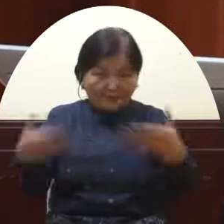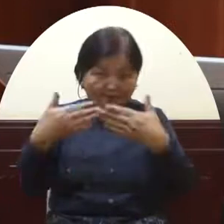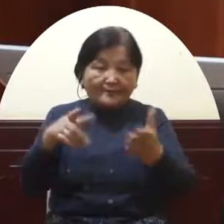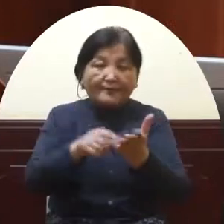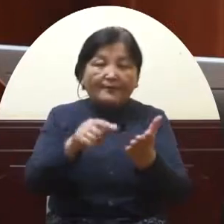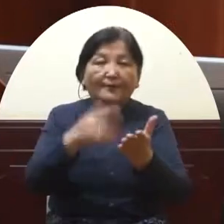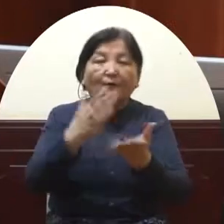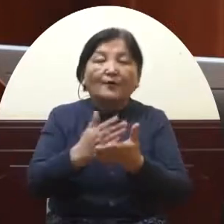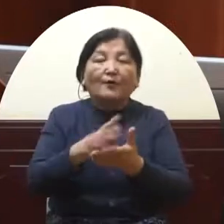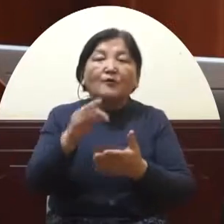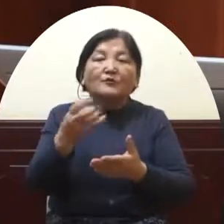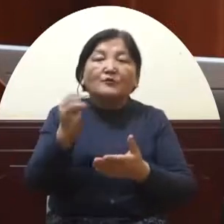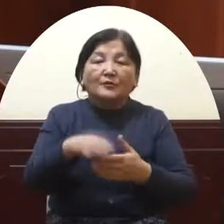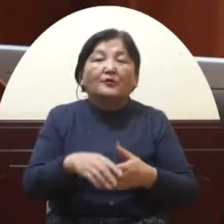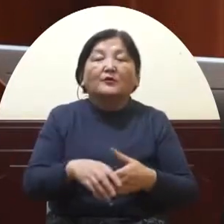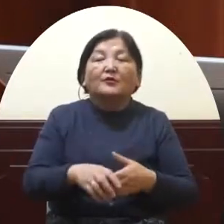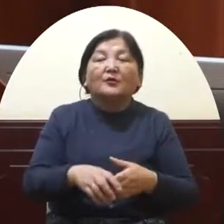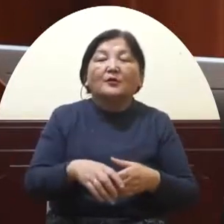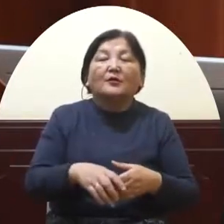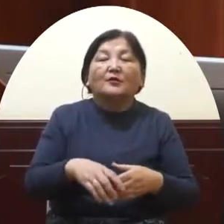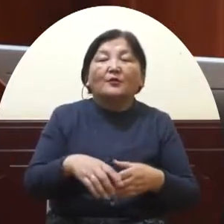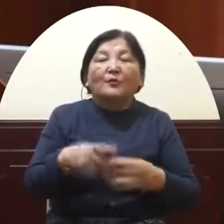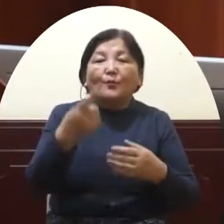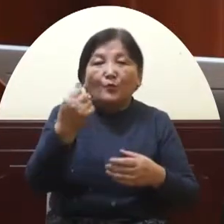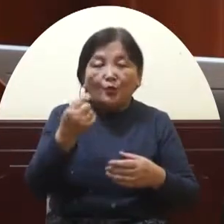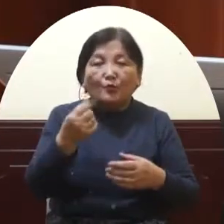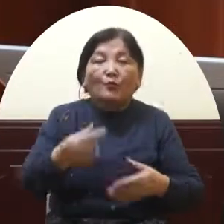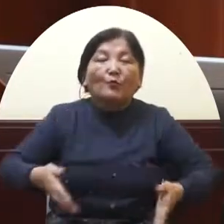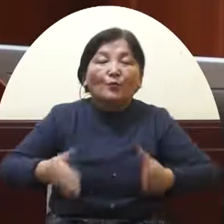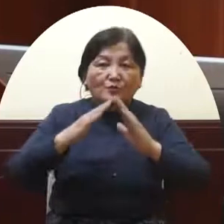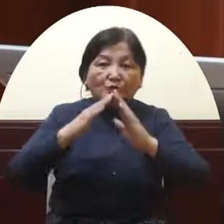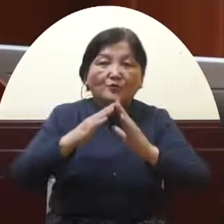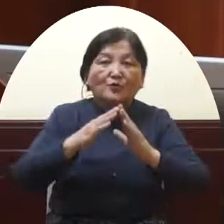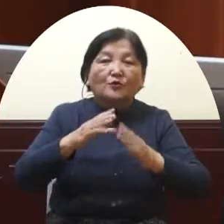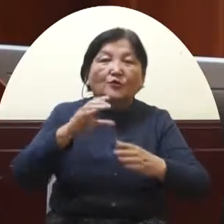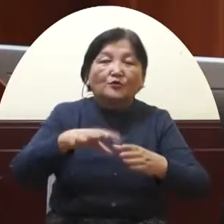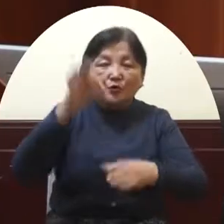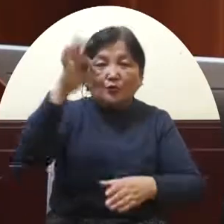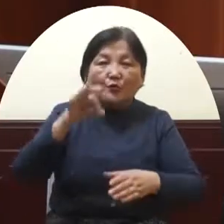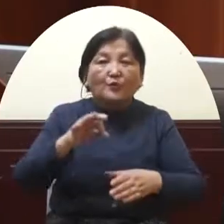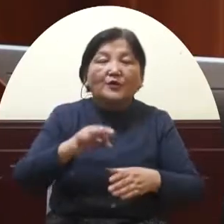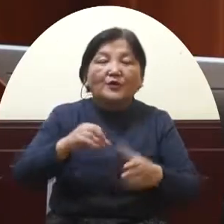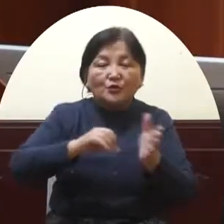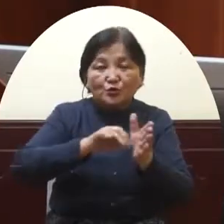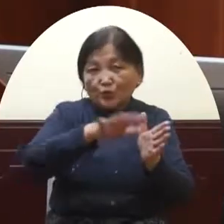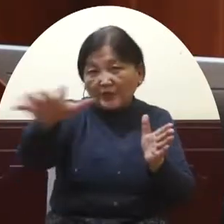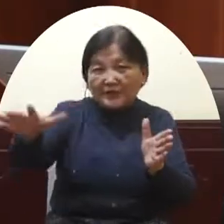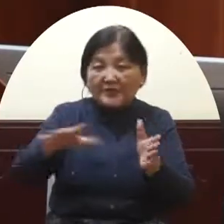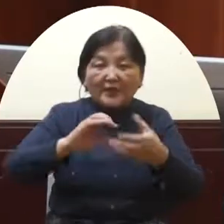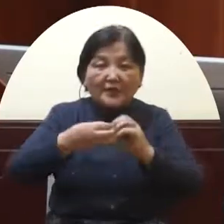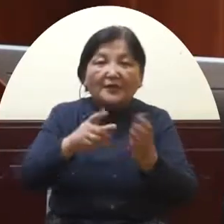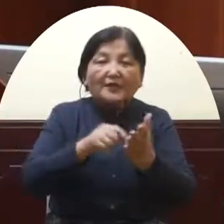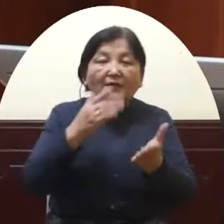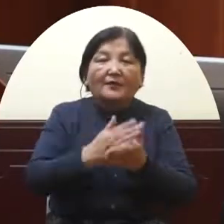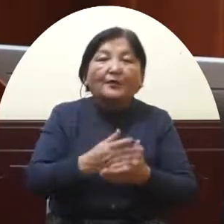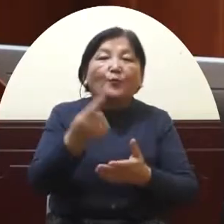олон нийтийн мөнгөөр public fundraising гэж хэлдэг. Энэ мөнгө босгож сонгуулийн сурчлага хийдэг болох хэрэгтэй. Одоо бол одоо